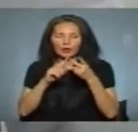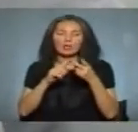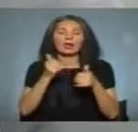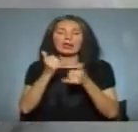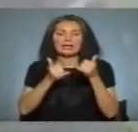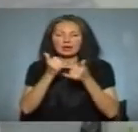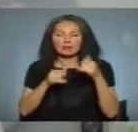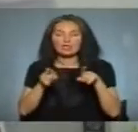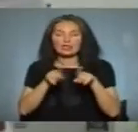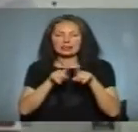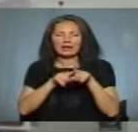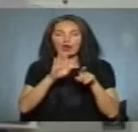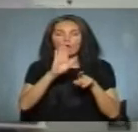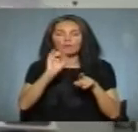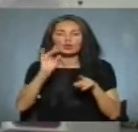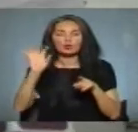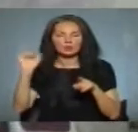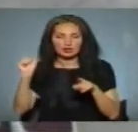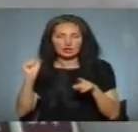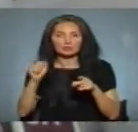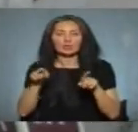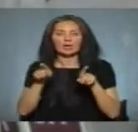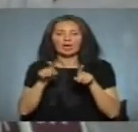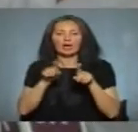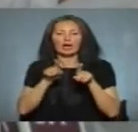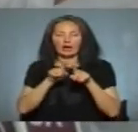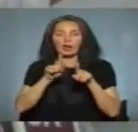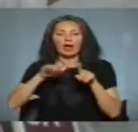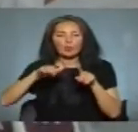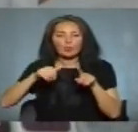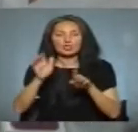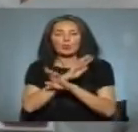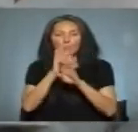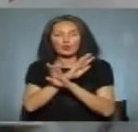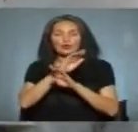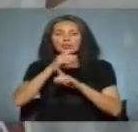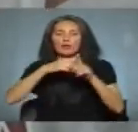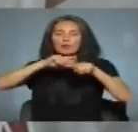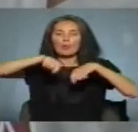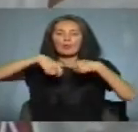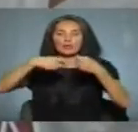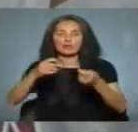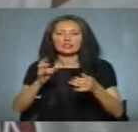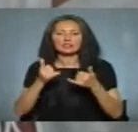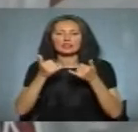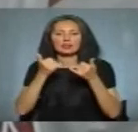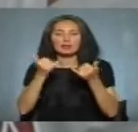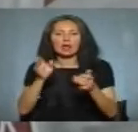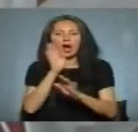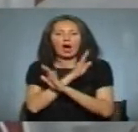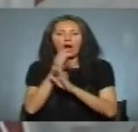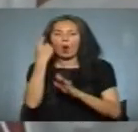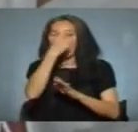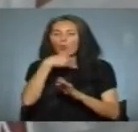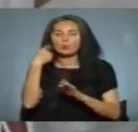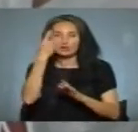система фільтрації. І відповідно, вже повітря поступає на проекцію обличчя. У нас йде активний приток